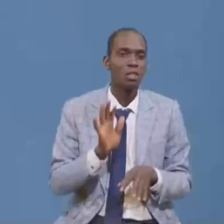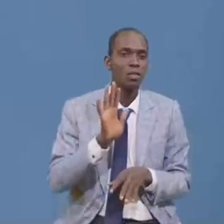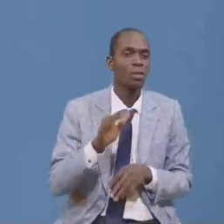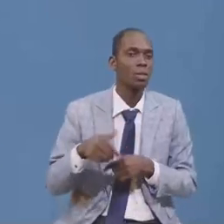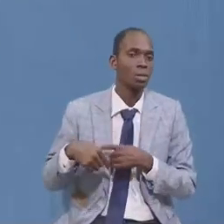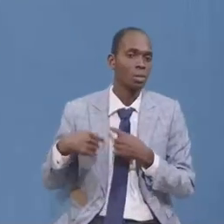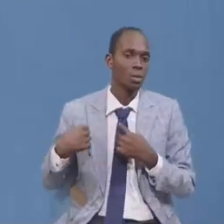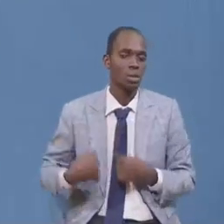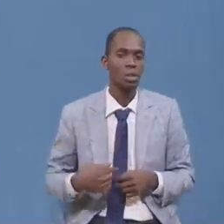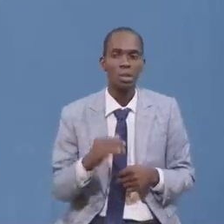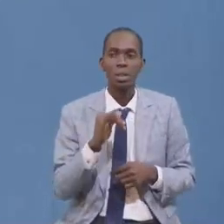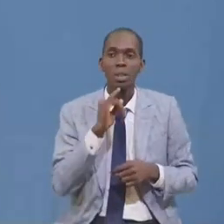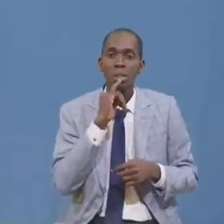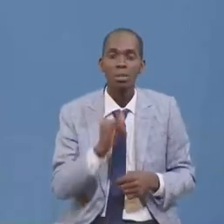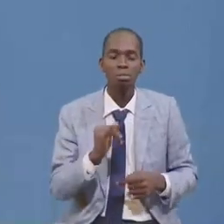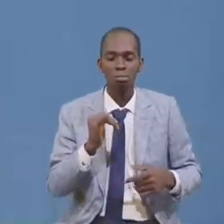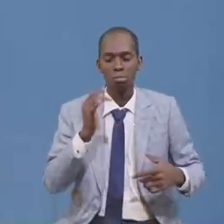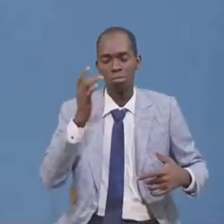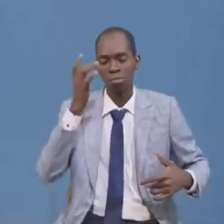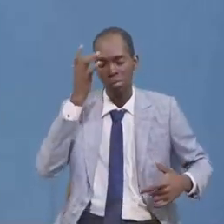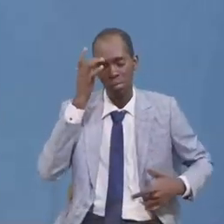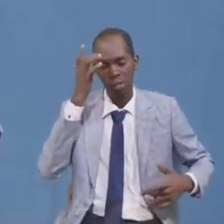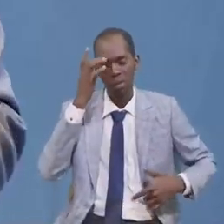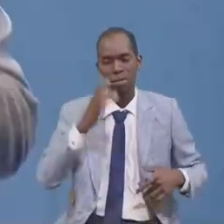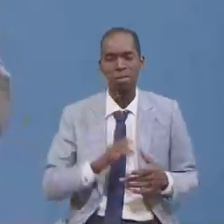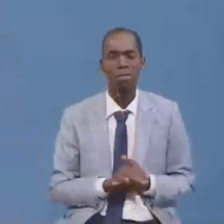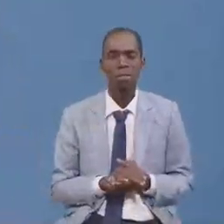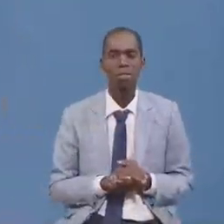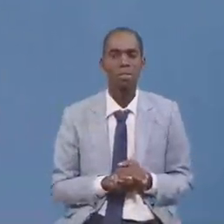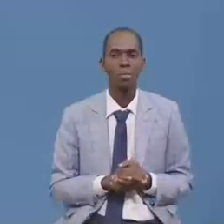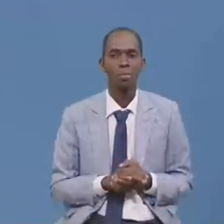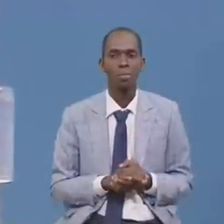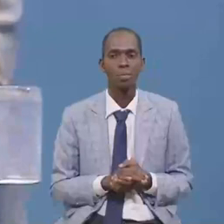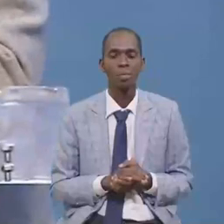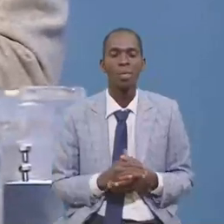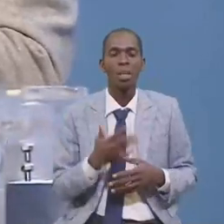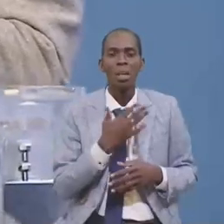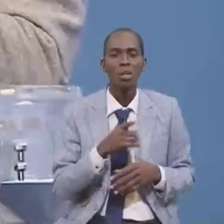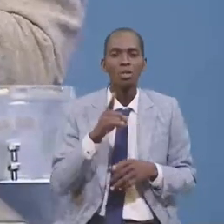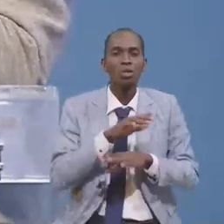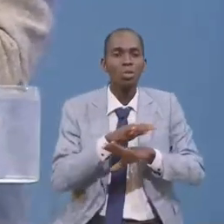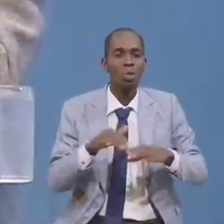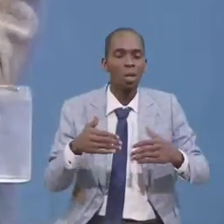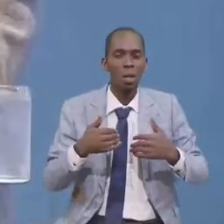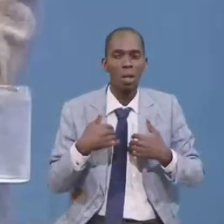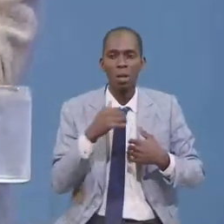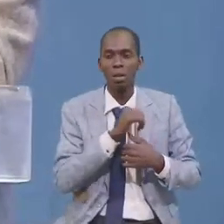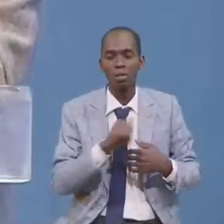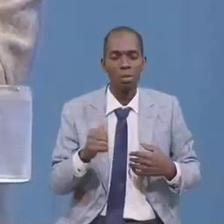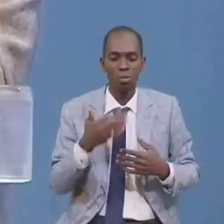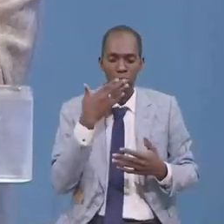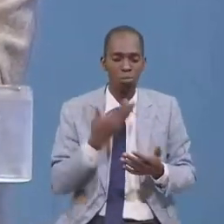Si ton cœur est malade et tu n'as pas un cœur en bonne